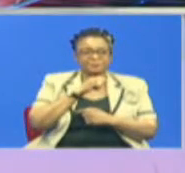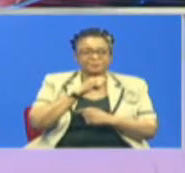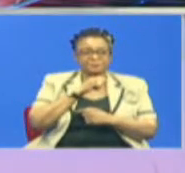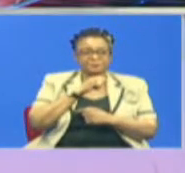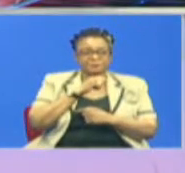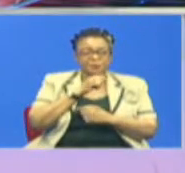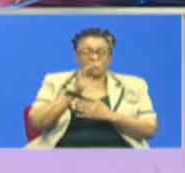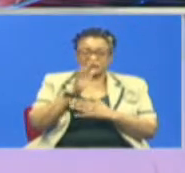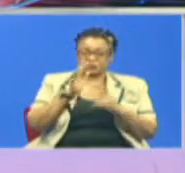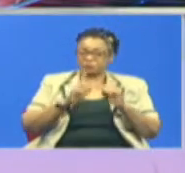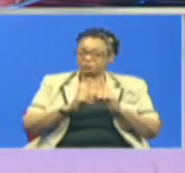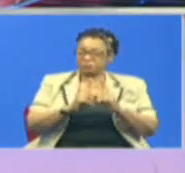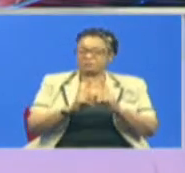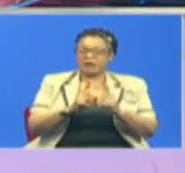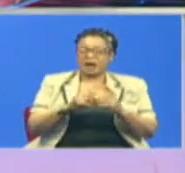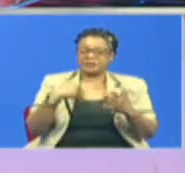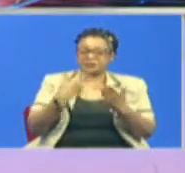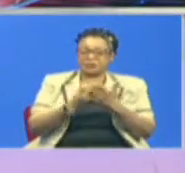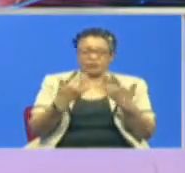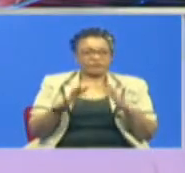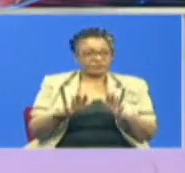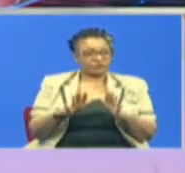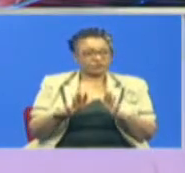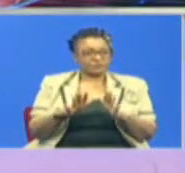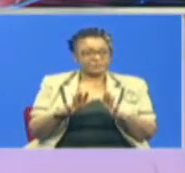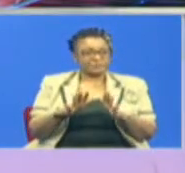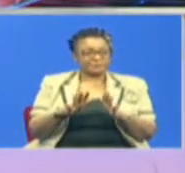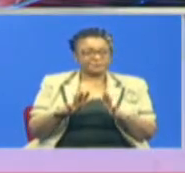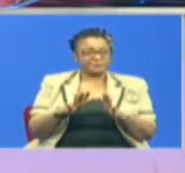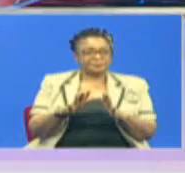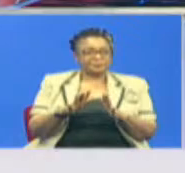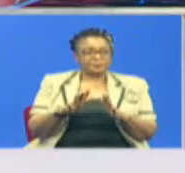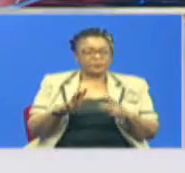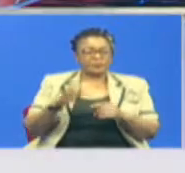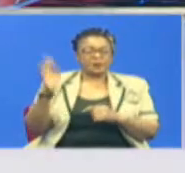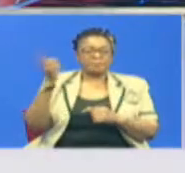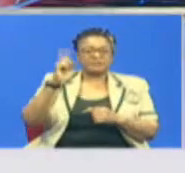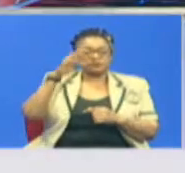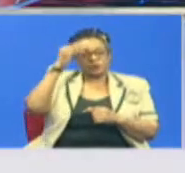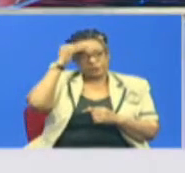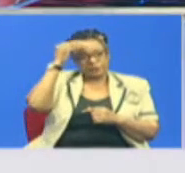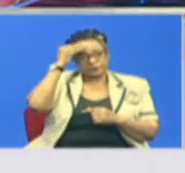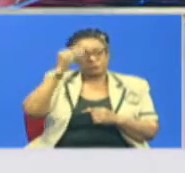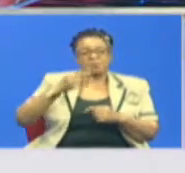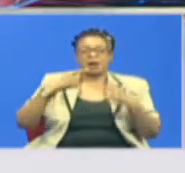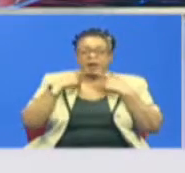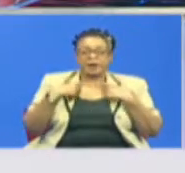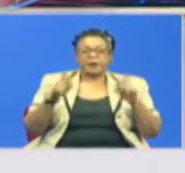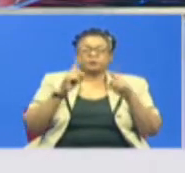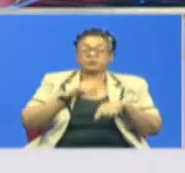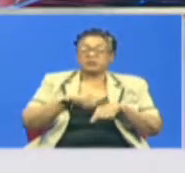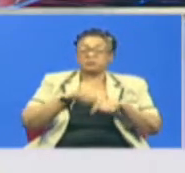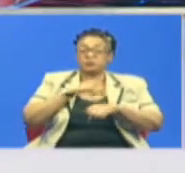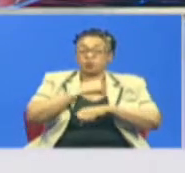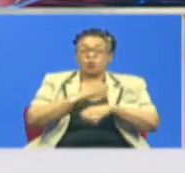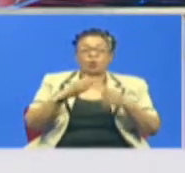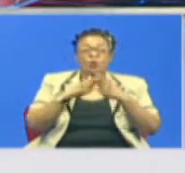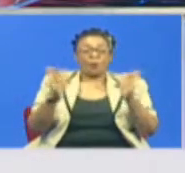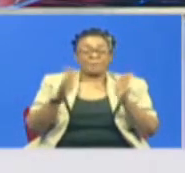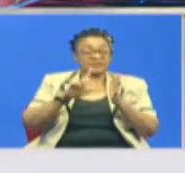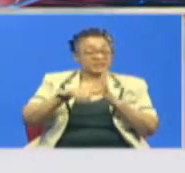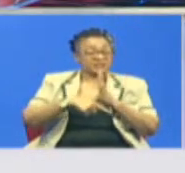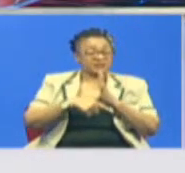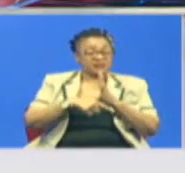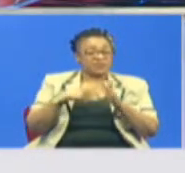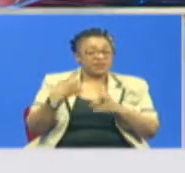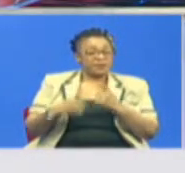sasa hadi tamati. Waziri wa Elimu Profesa George Magoha ametangaza kwamba shule zitakapofunguliwa baadaye mwaka huu ni